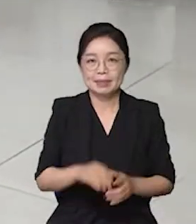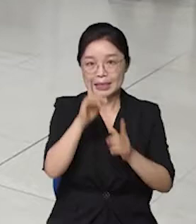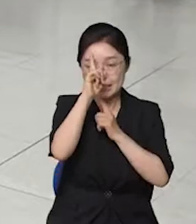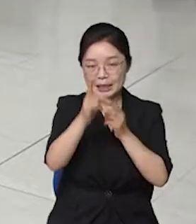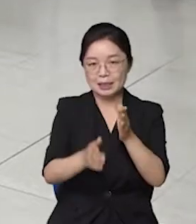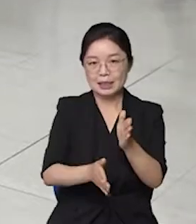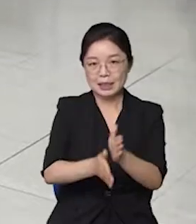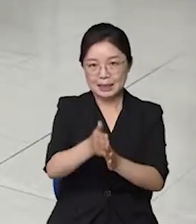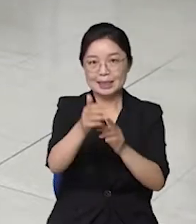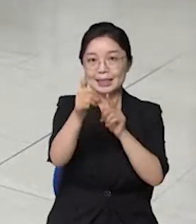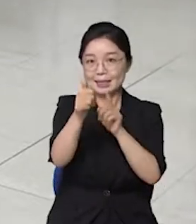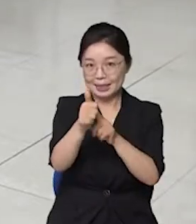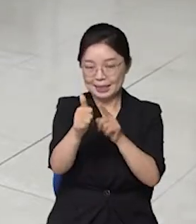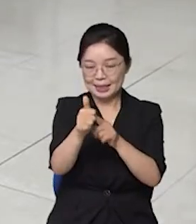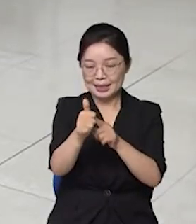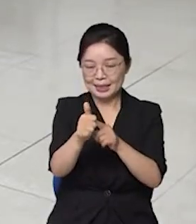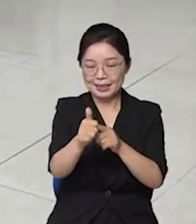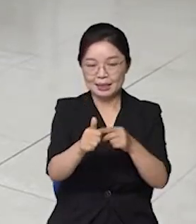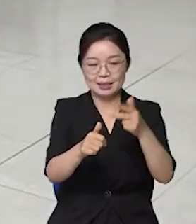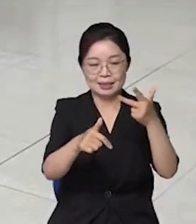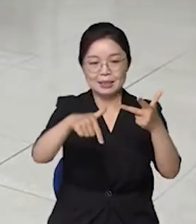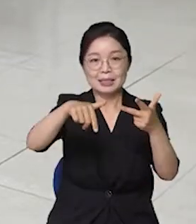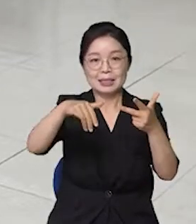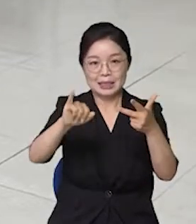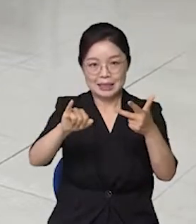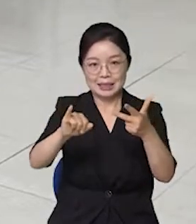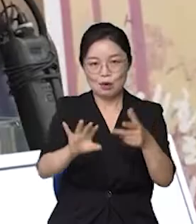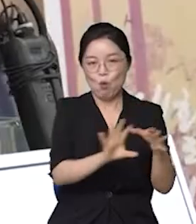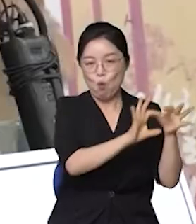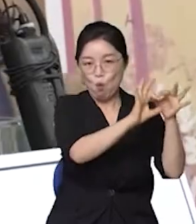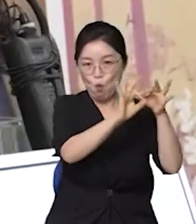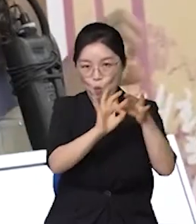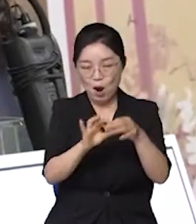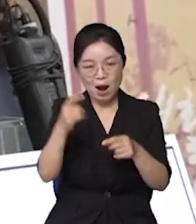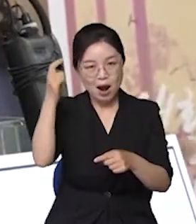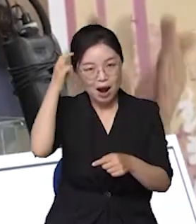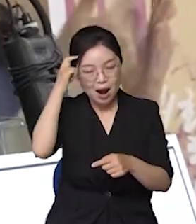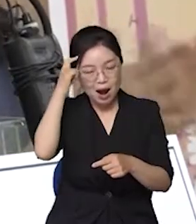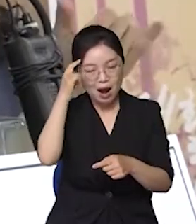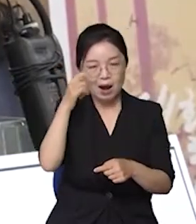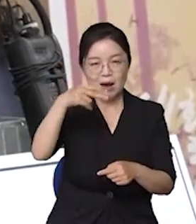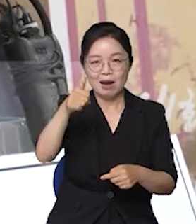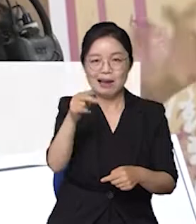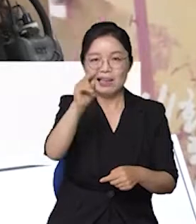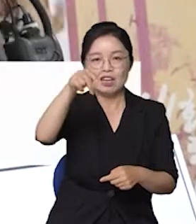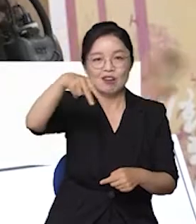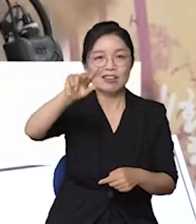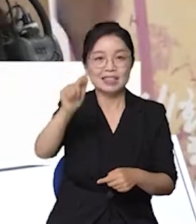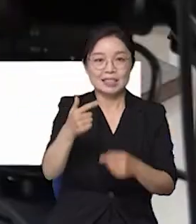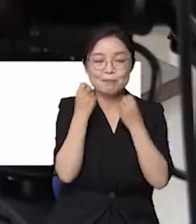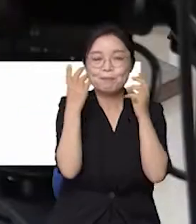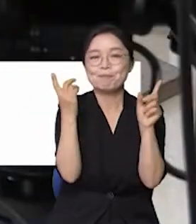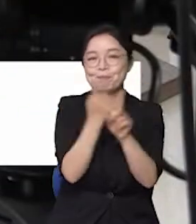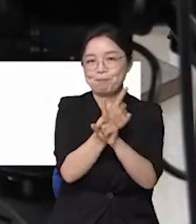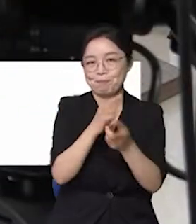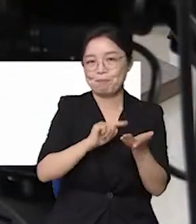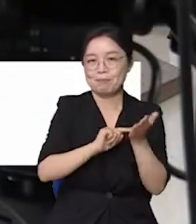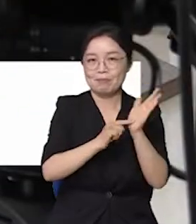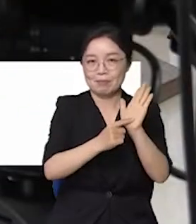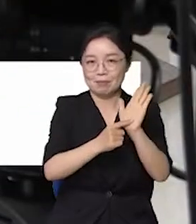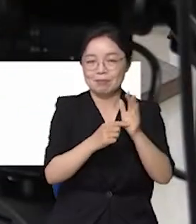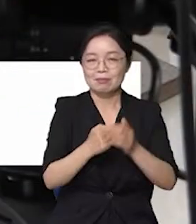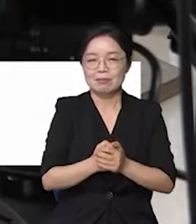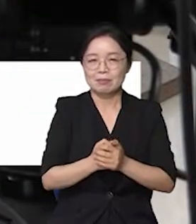이용섭 광주광역시장은 민선 7기를 관통하는 정신으로 혁신을 꼽았습니다. 임기의 절반